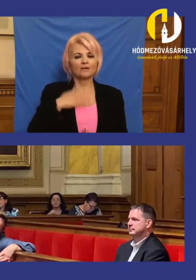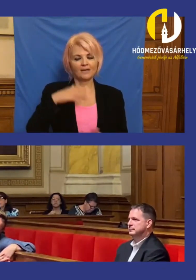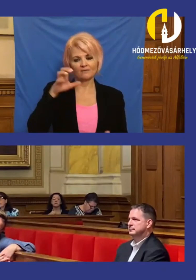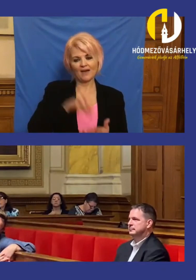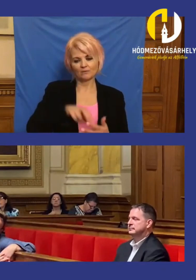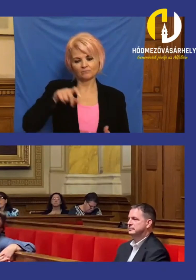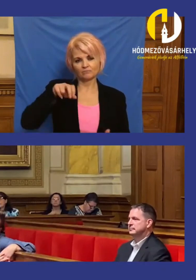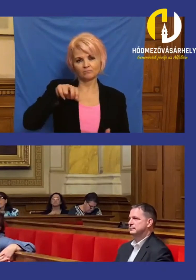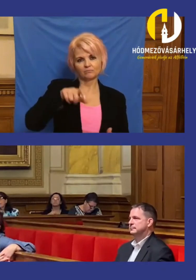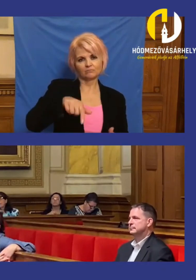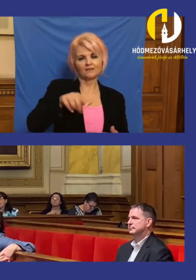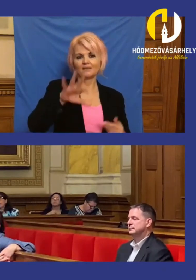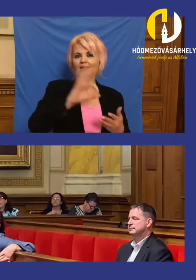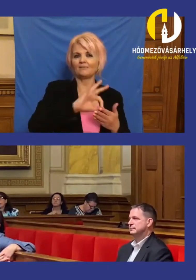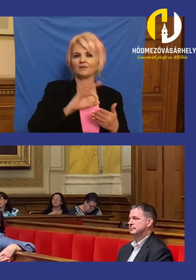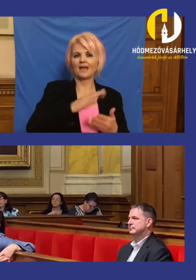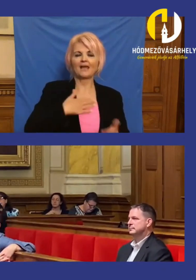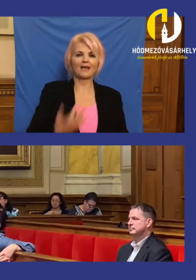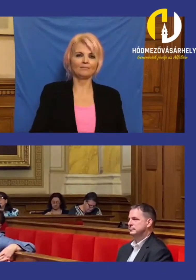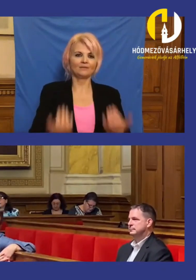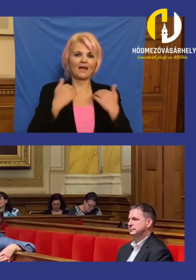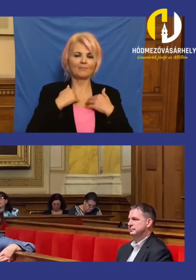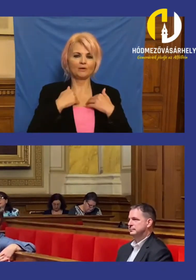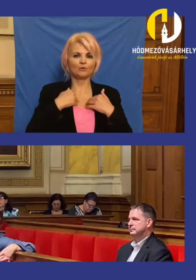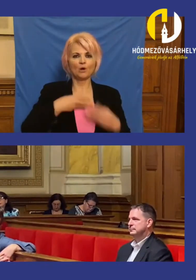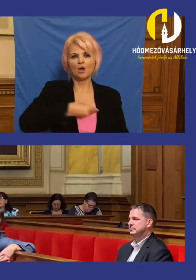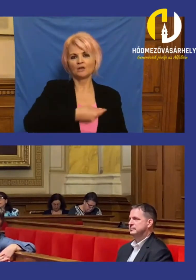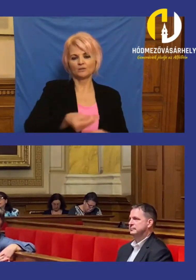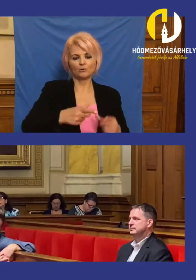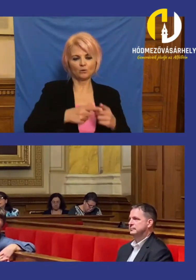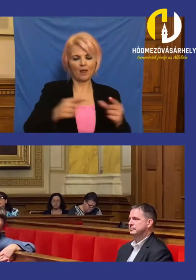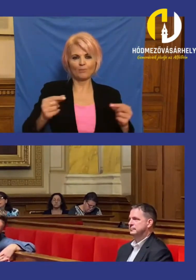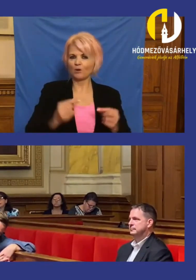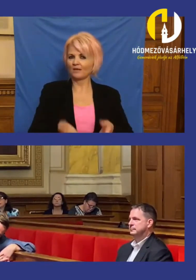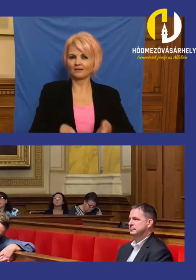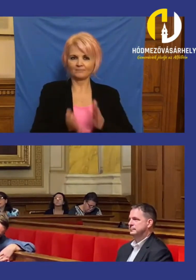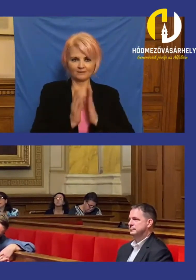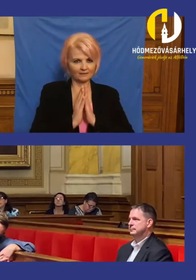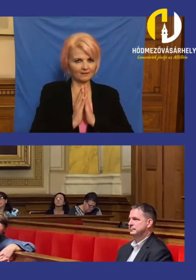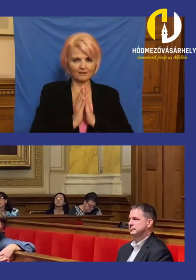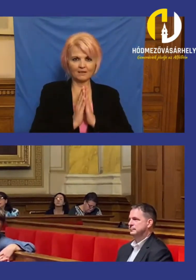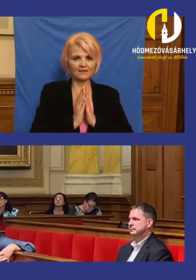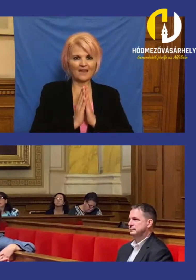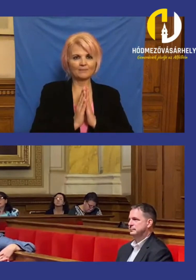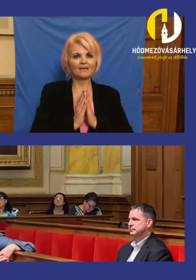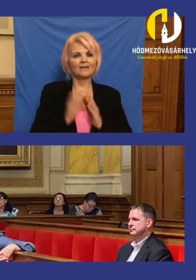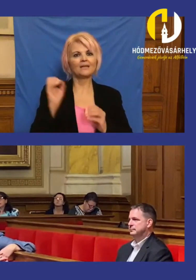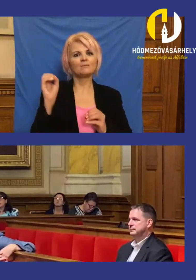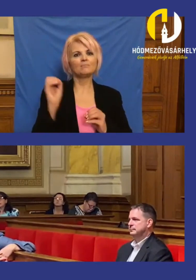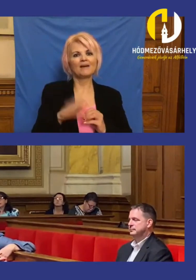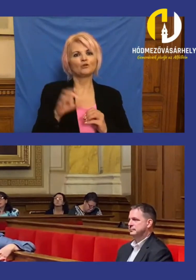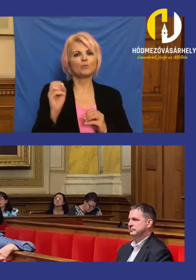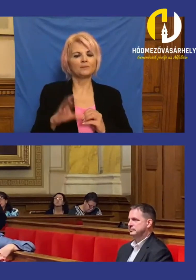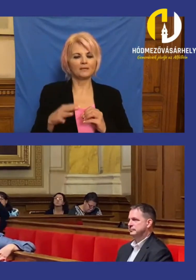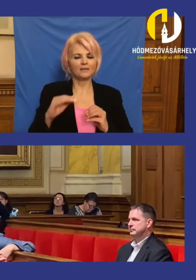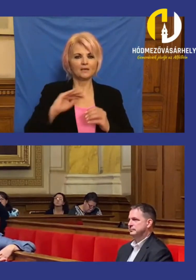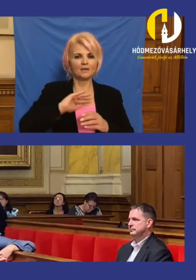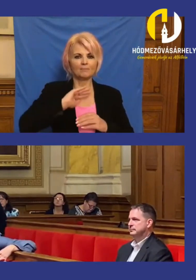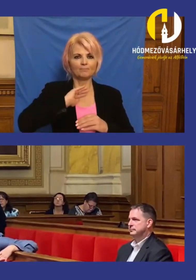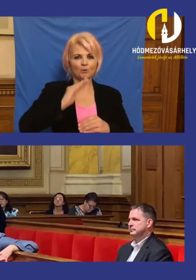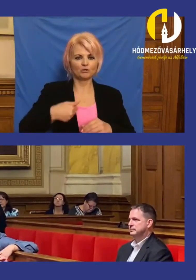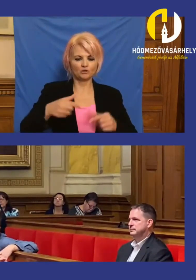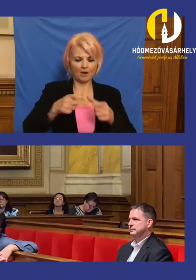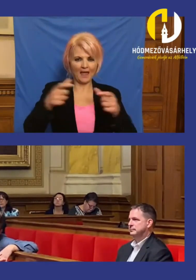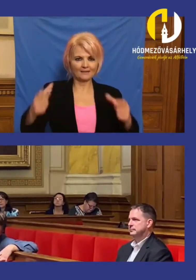néha ki van írva, hogy az engem támadó szórólapokat kérik nem bedobni a postaládába, az egy reakció arra, hogy önök már annyi hazugságot terjesztettek óriás